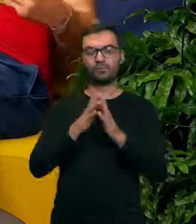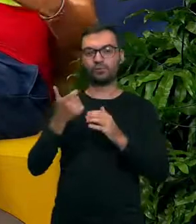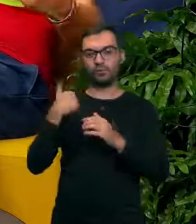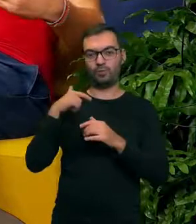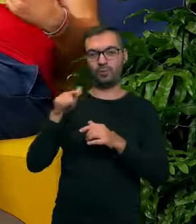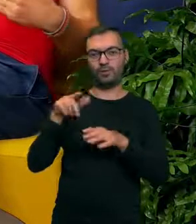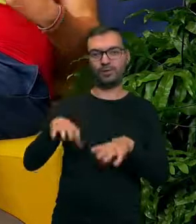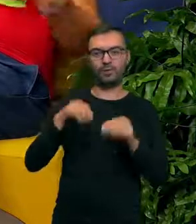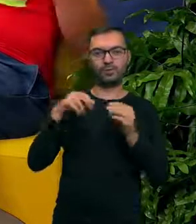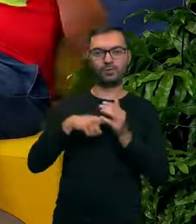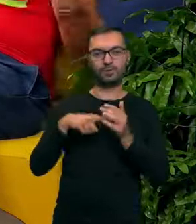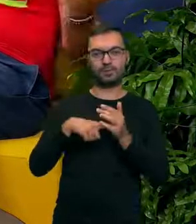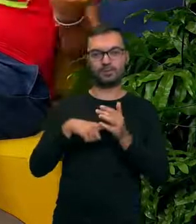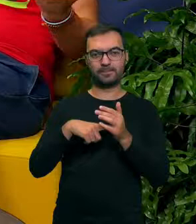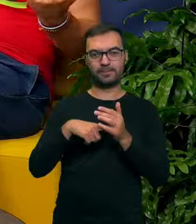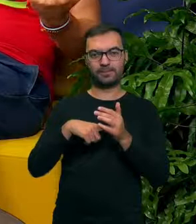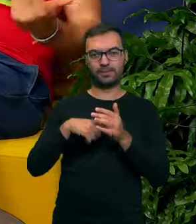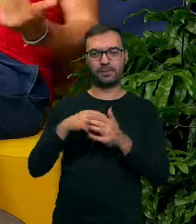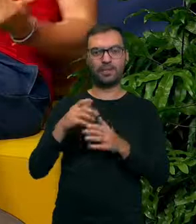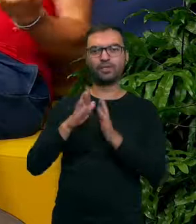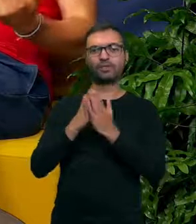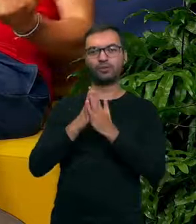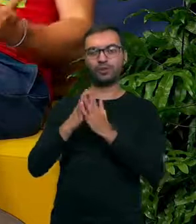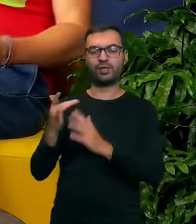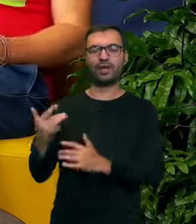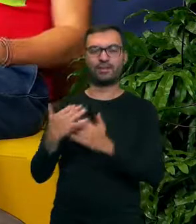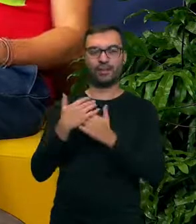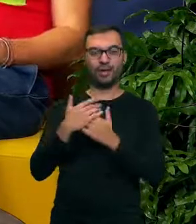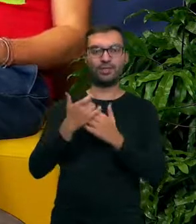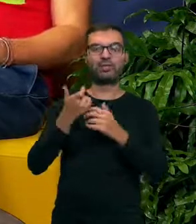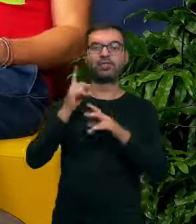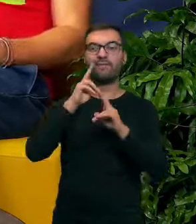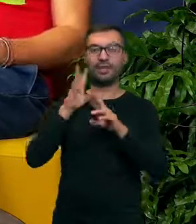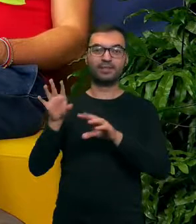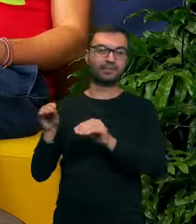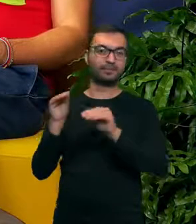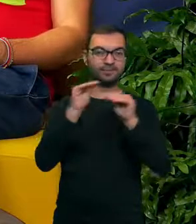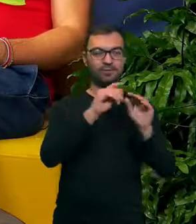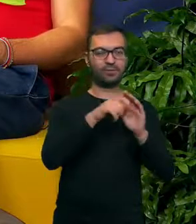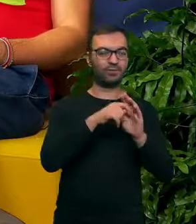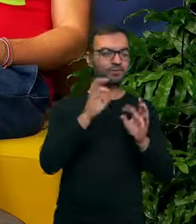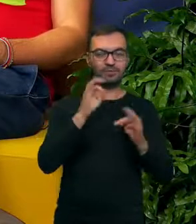jakby w tym inspiracji właściwie, bo to jest bardziej inspiracja.